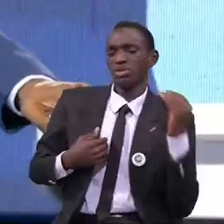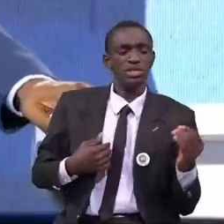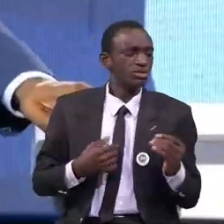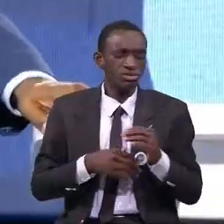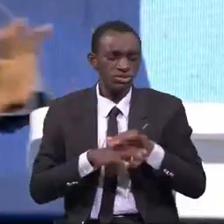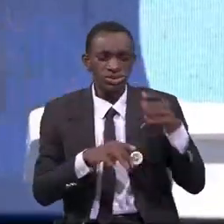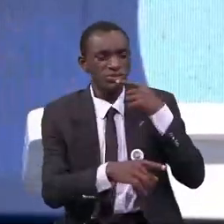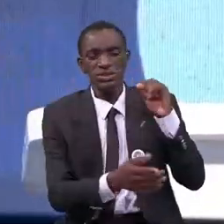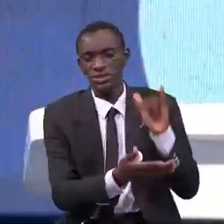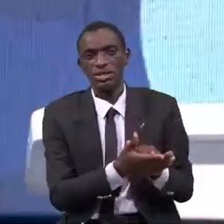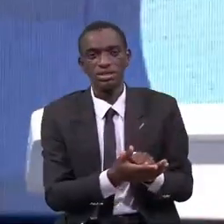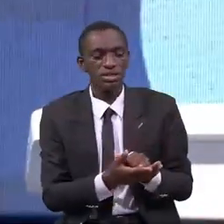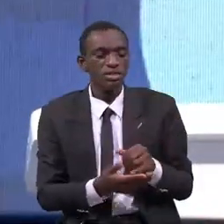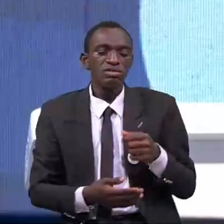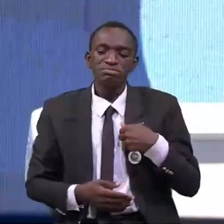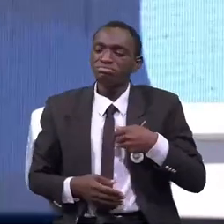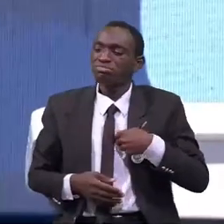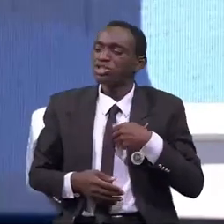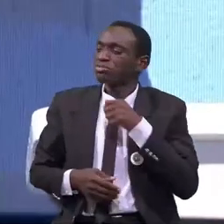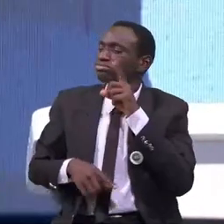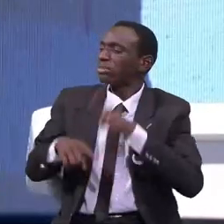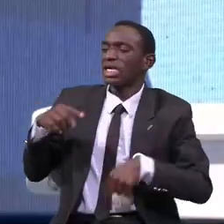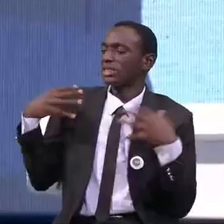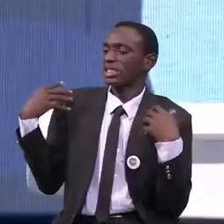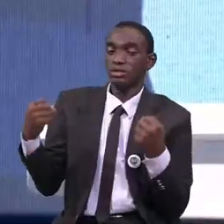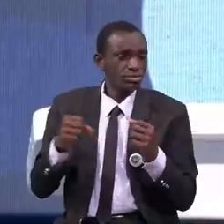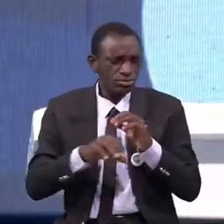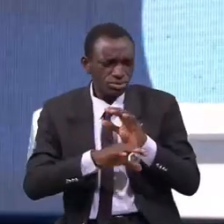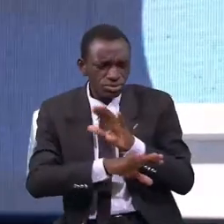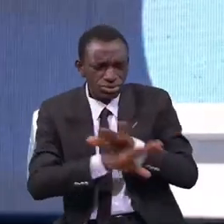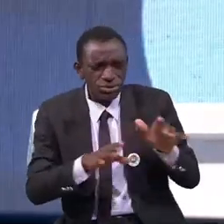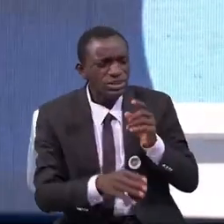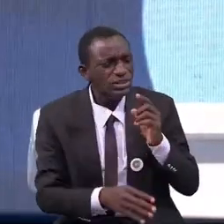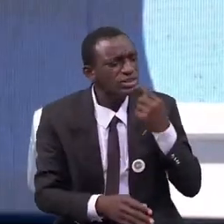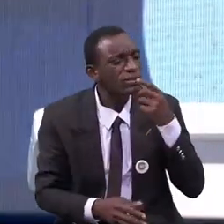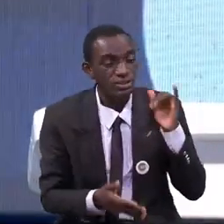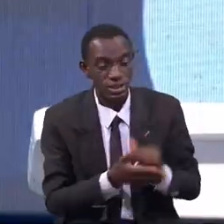pas je suis incurable ne dis pas c'est